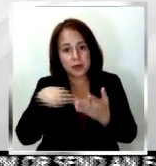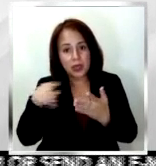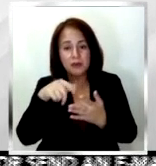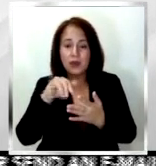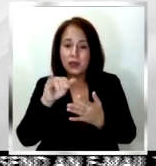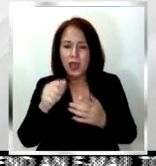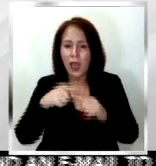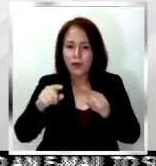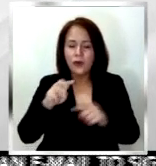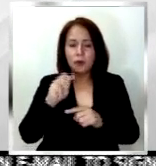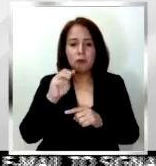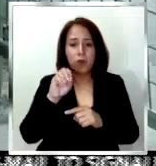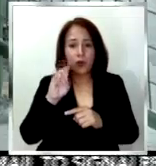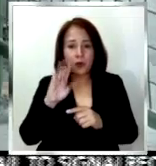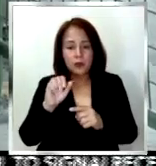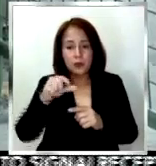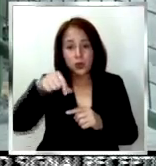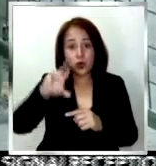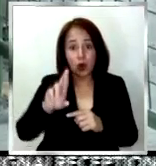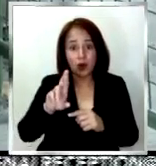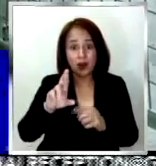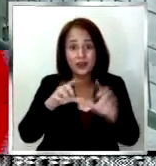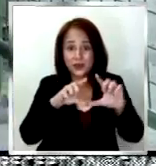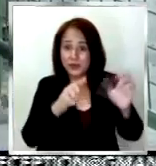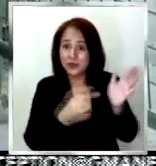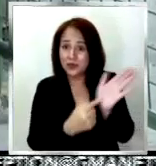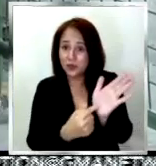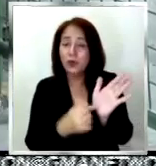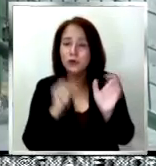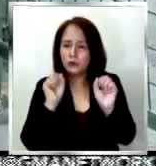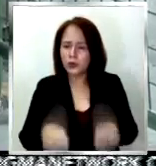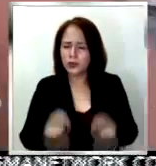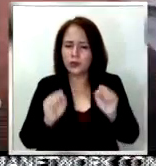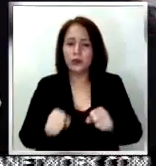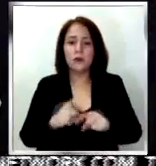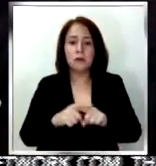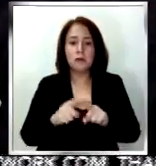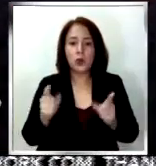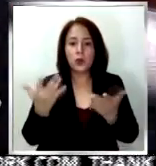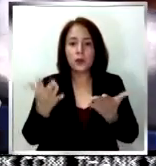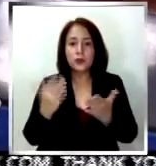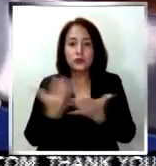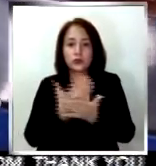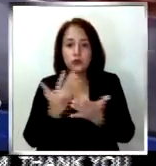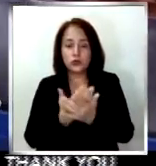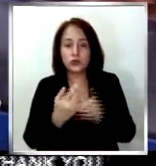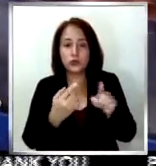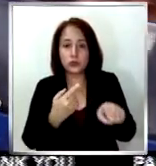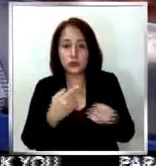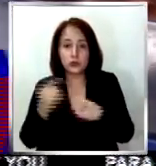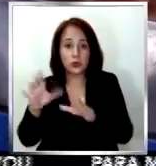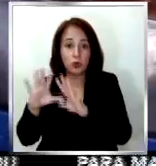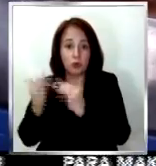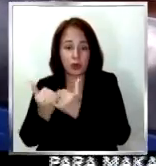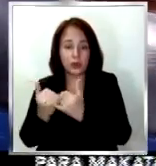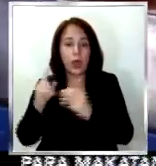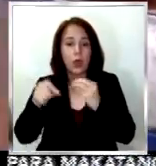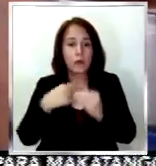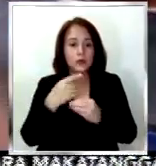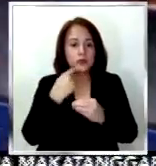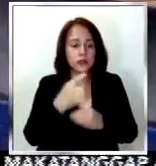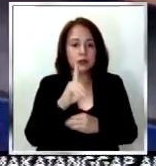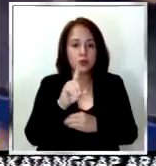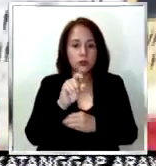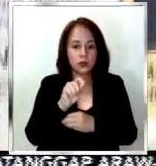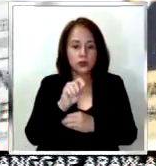mga QR code lang yung pinapakita. Wala pang bagong pahayag ang AF Payments Inc. sa panawagang ito ng DOTR. Pero nauna